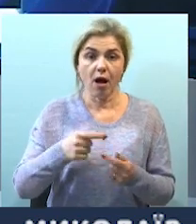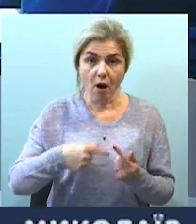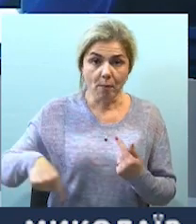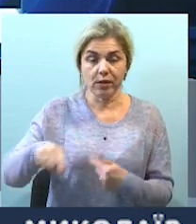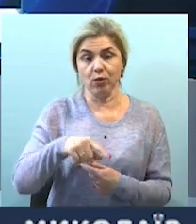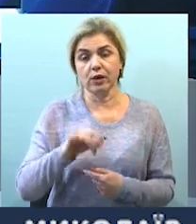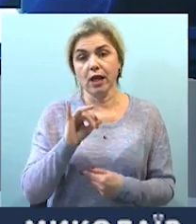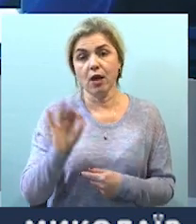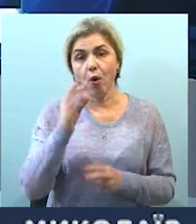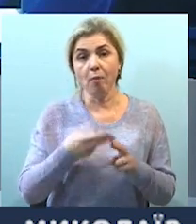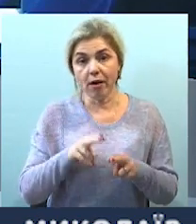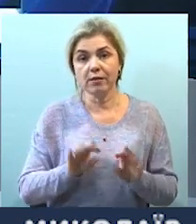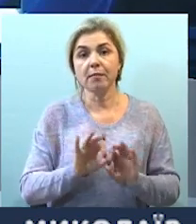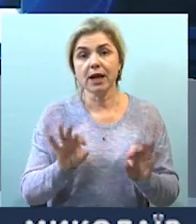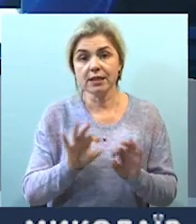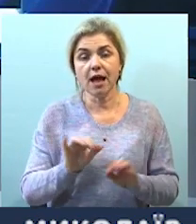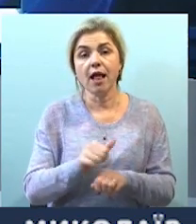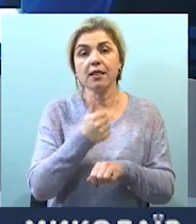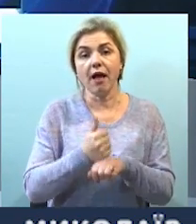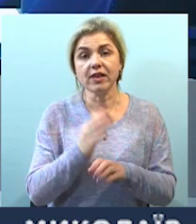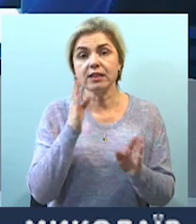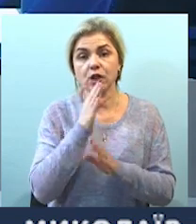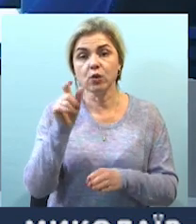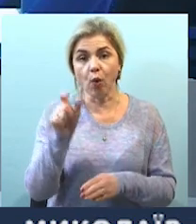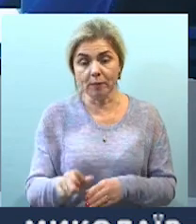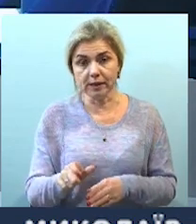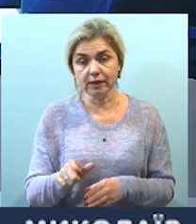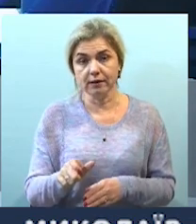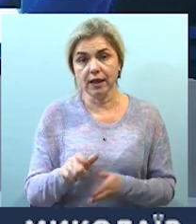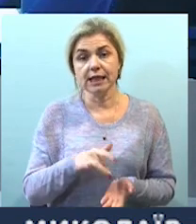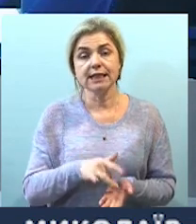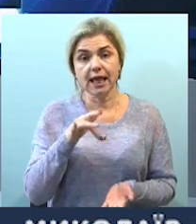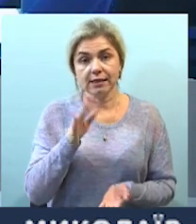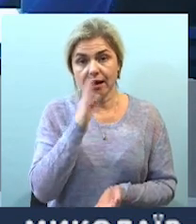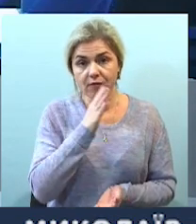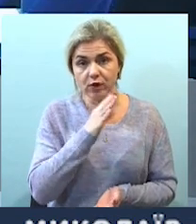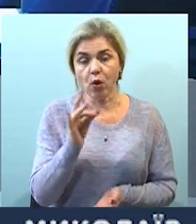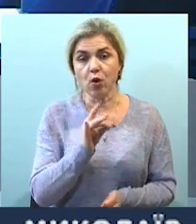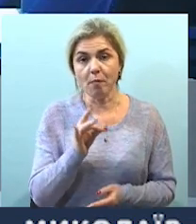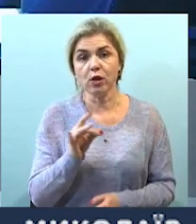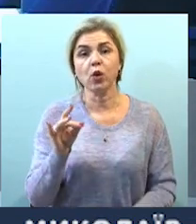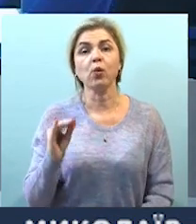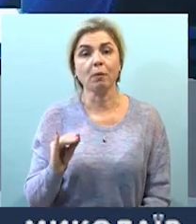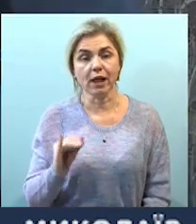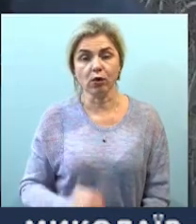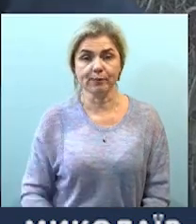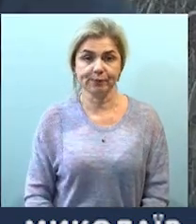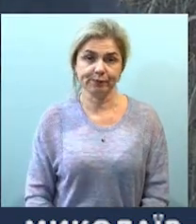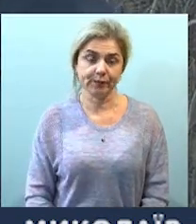Миколаєві прокоментував провідний синоптик Миколаївського гідрометеорологічного центру Роман Мурмило.